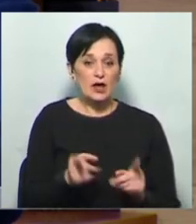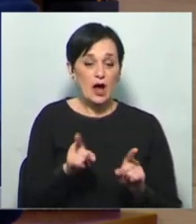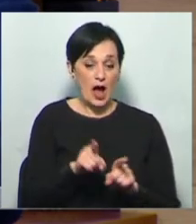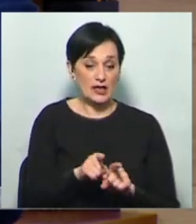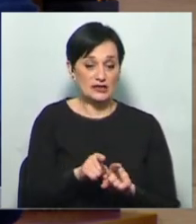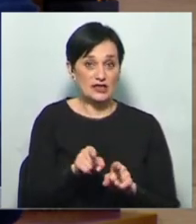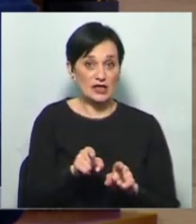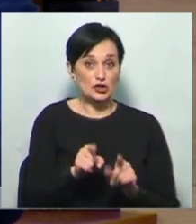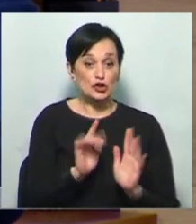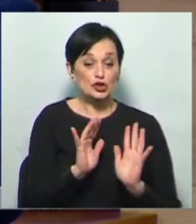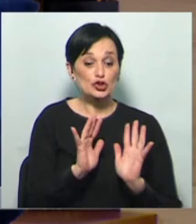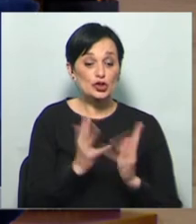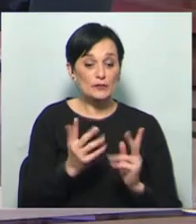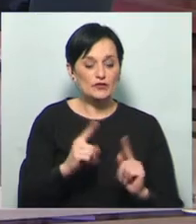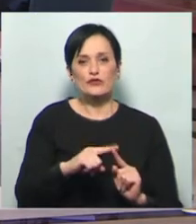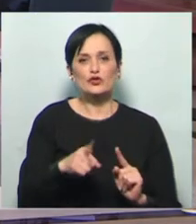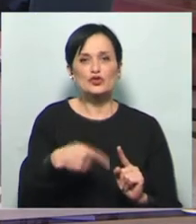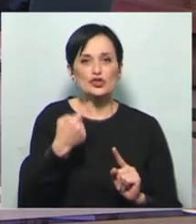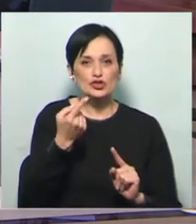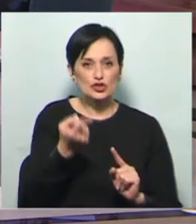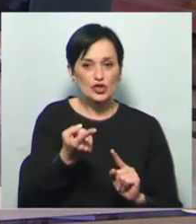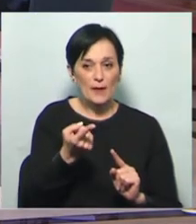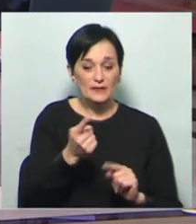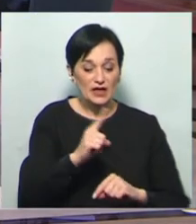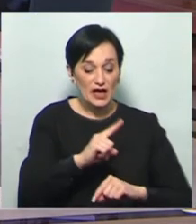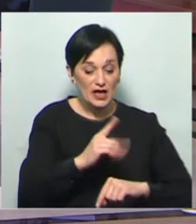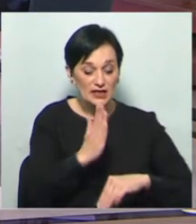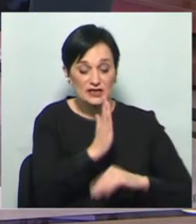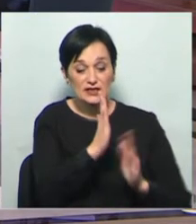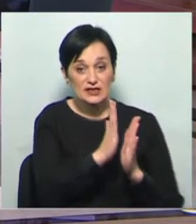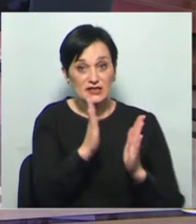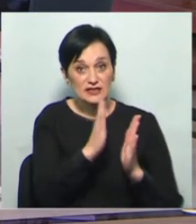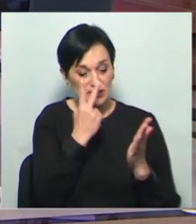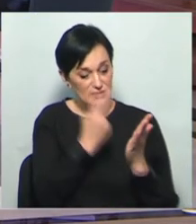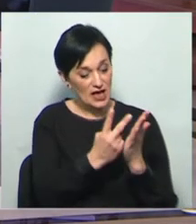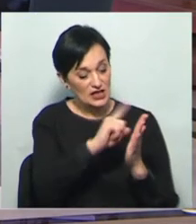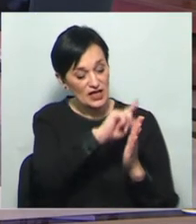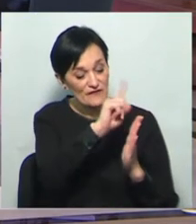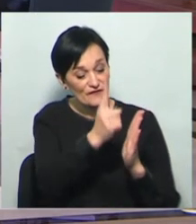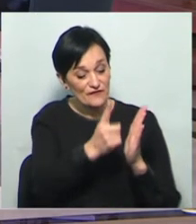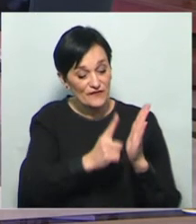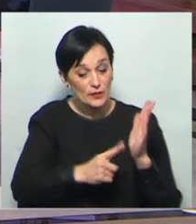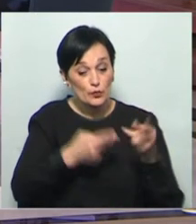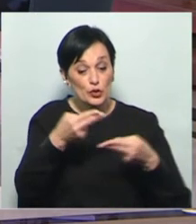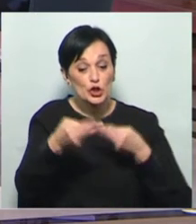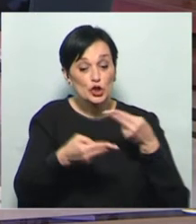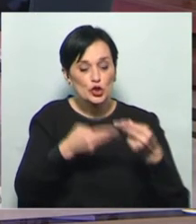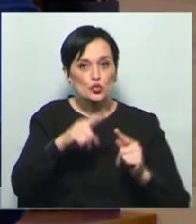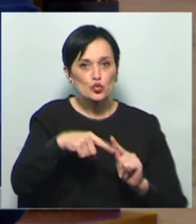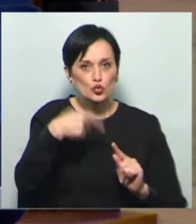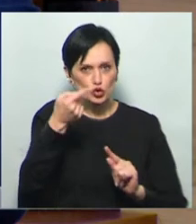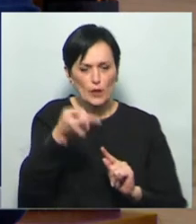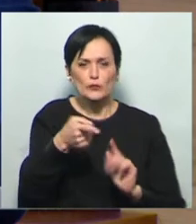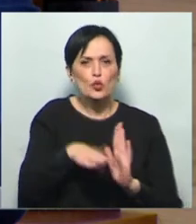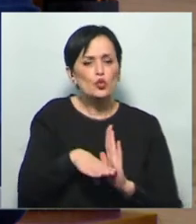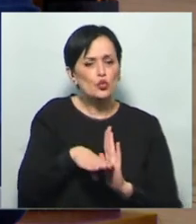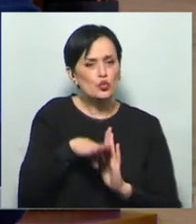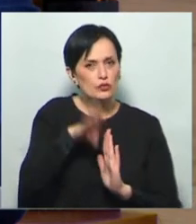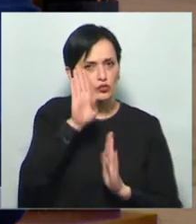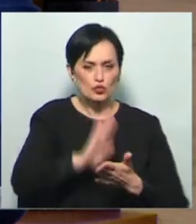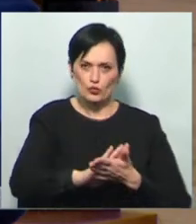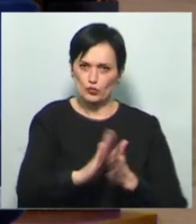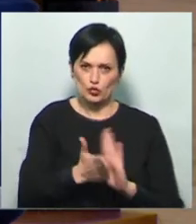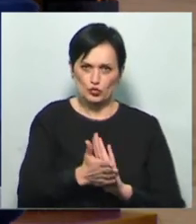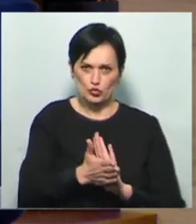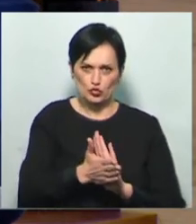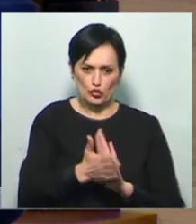ასეთ შემთხვევების შემდეგ ზედაპირული ვენების ქირურგიის შემდეგ კეთრად უმჯობესდება ხოლმე მდგომარეობა და